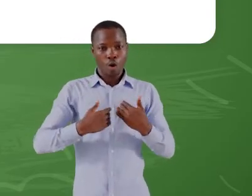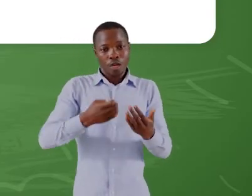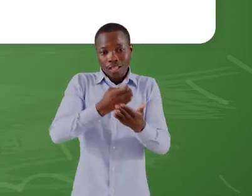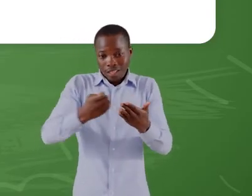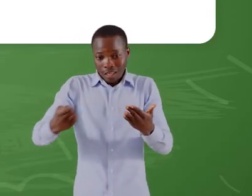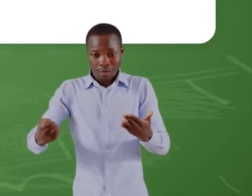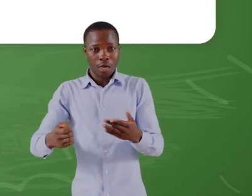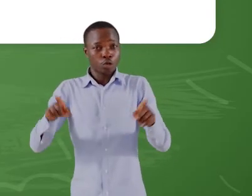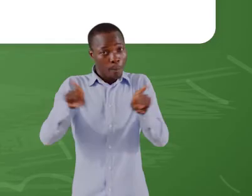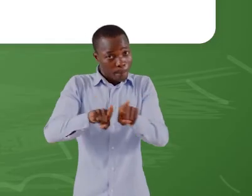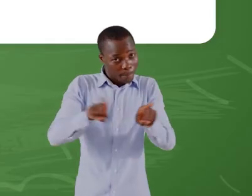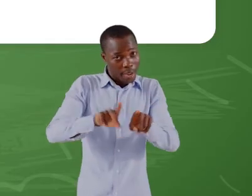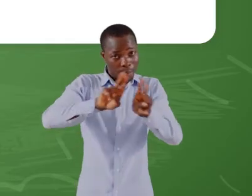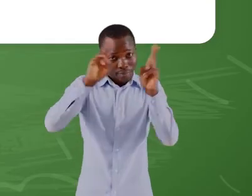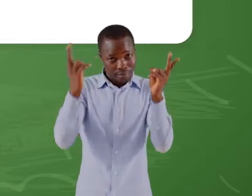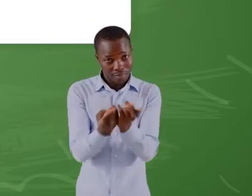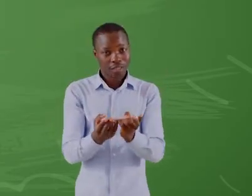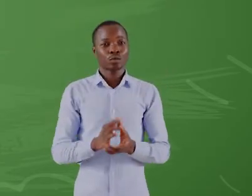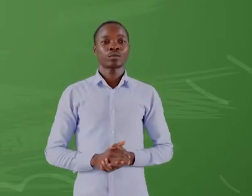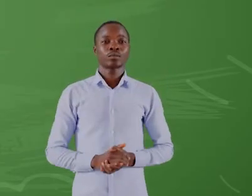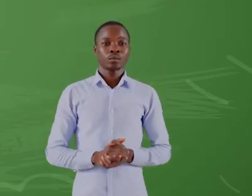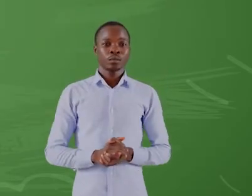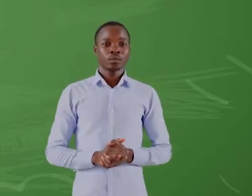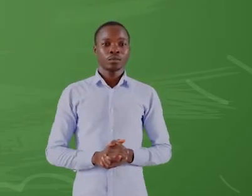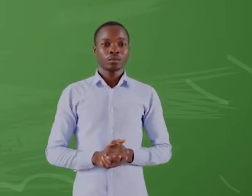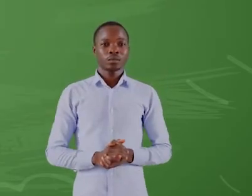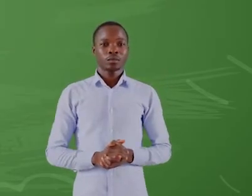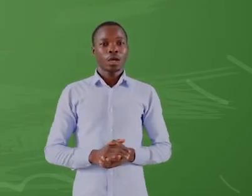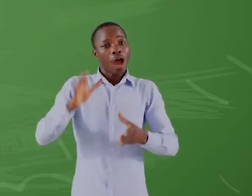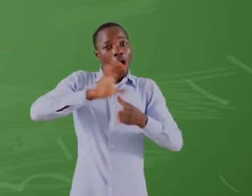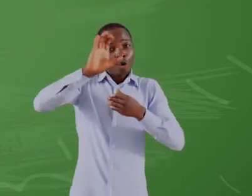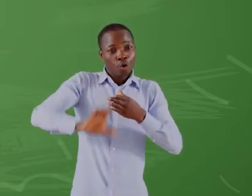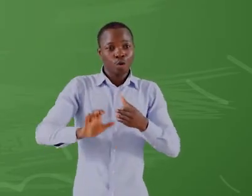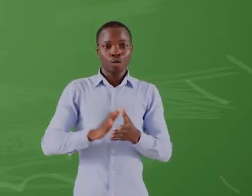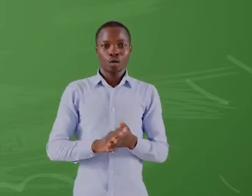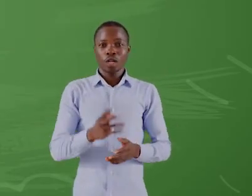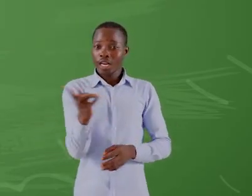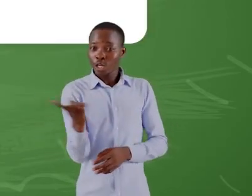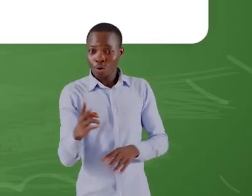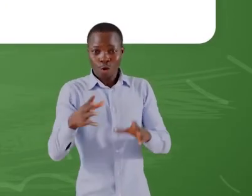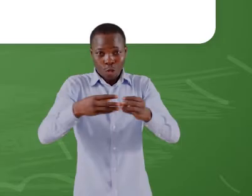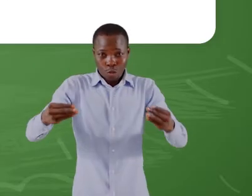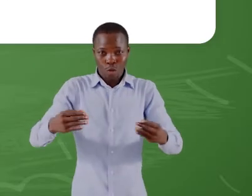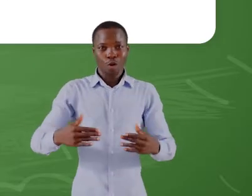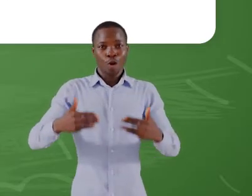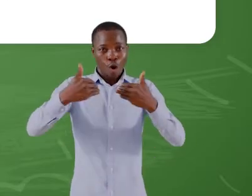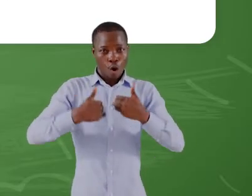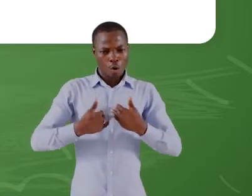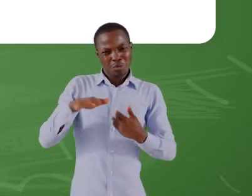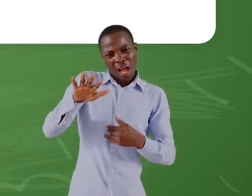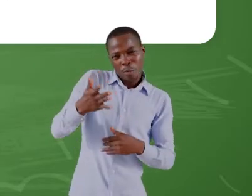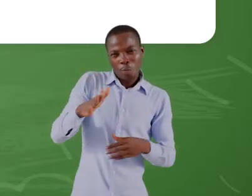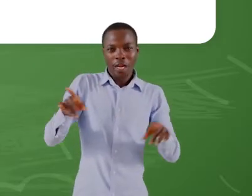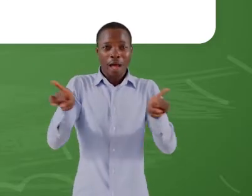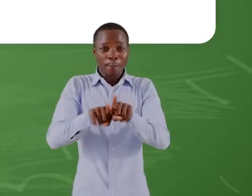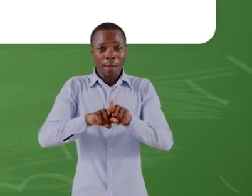particules de même nature. En conclusion, les deux sols ont à peu près